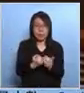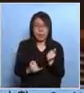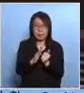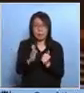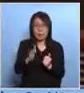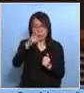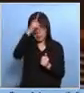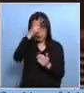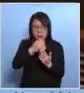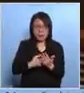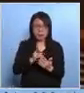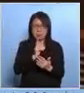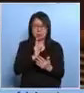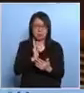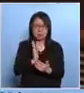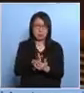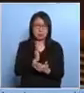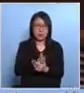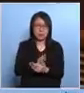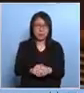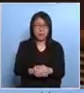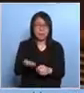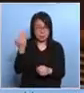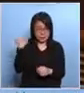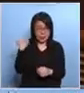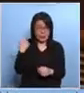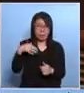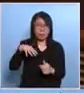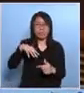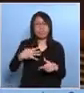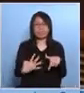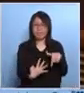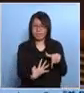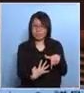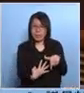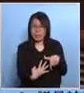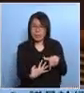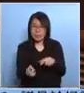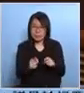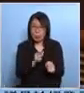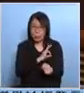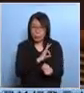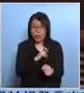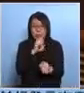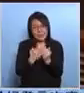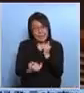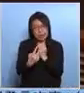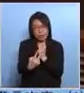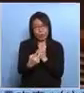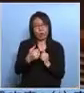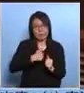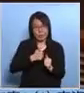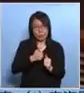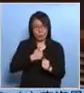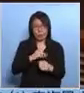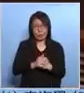的。即曾幾何時我們會有家庭計劃指導會，會有兩個夠曬數叫即